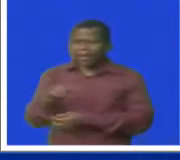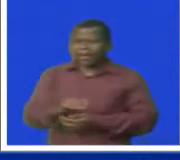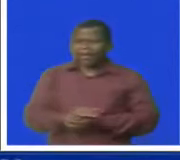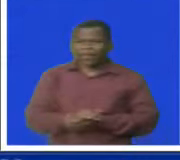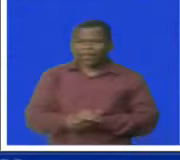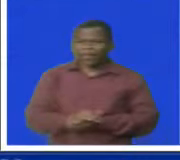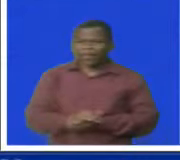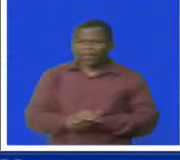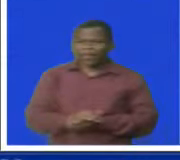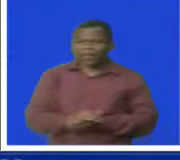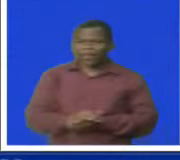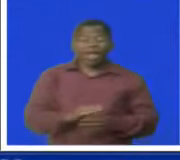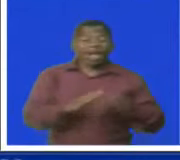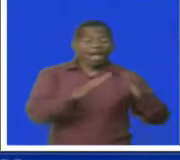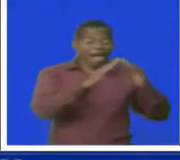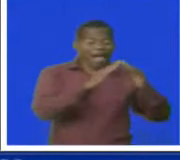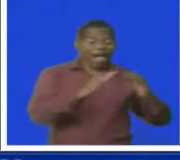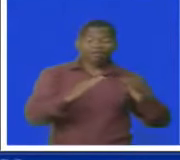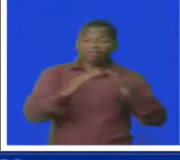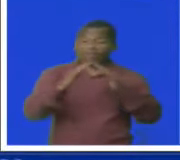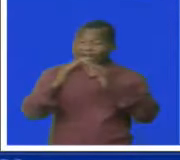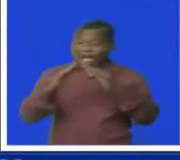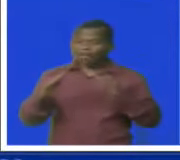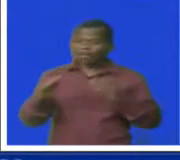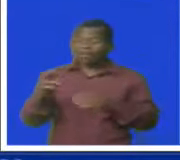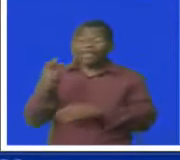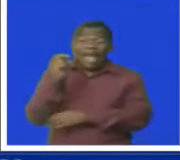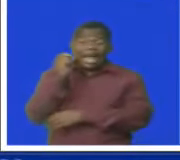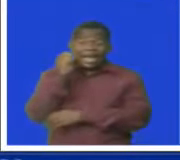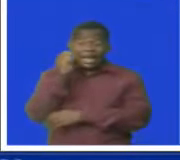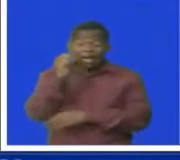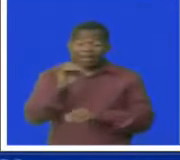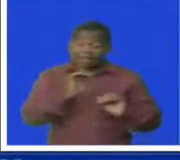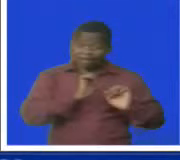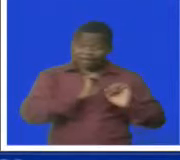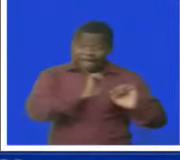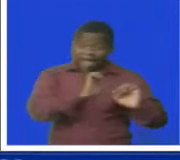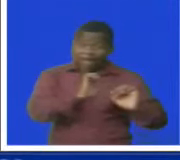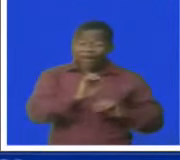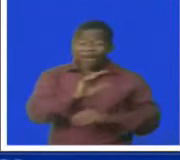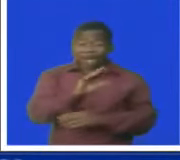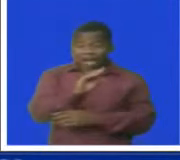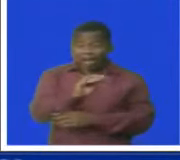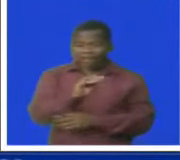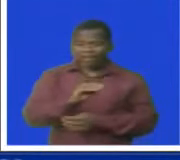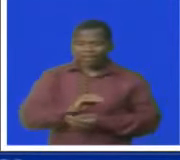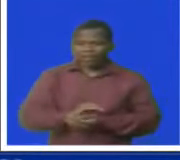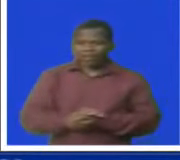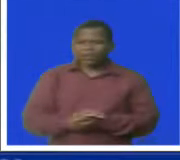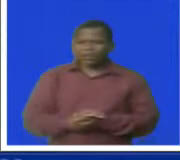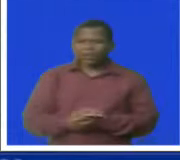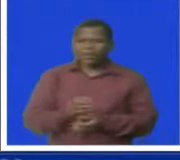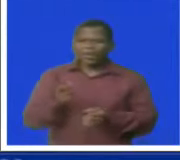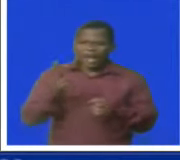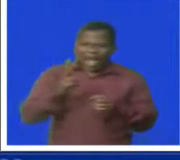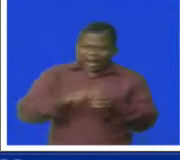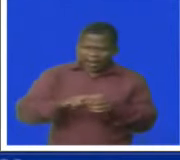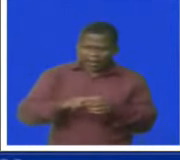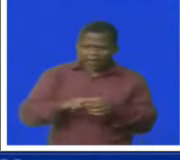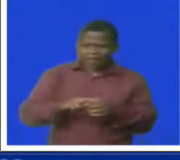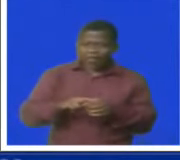Tema statistics lithi anedidzingo tawo tema statistics uphindze ukuthi sibe natihlobo letisisidako.